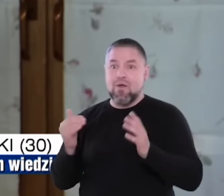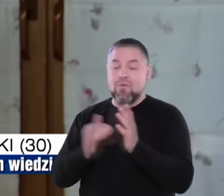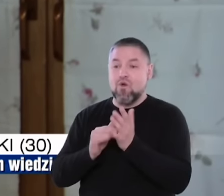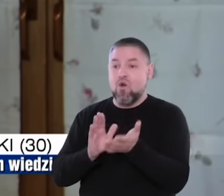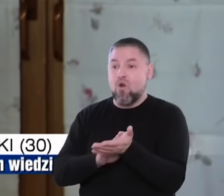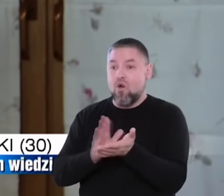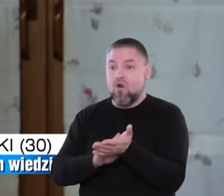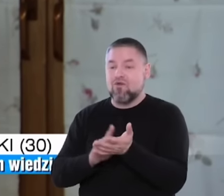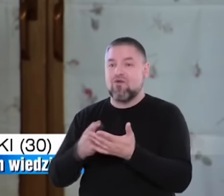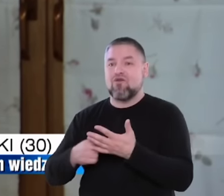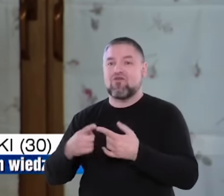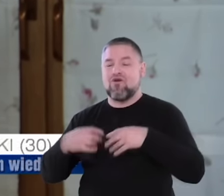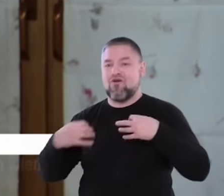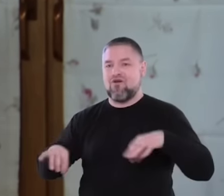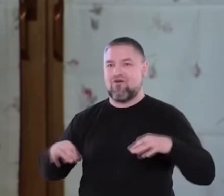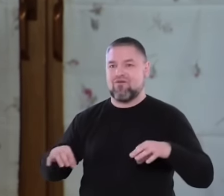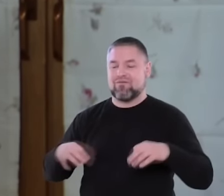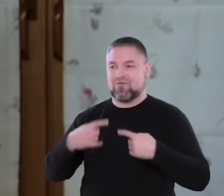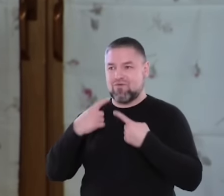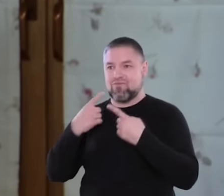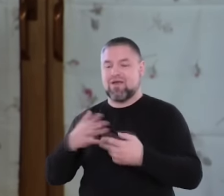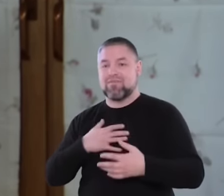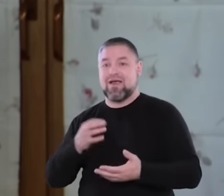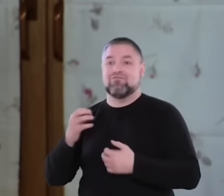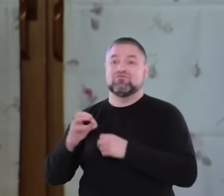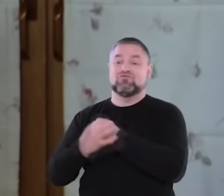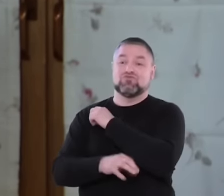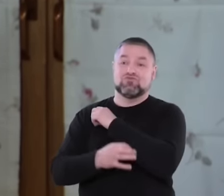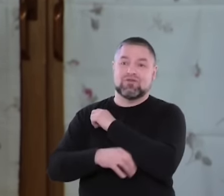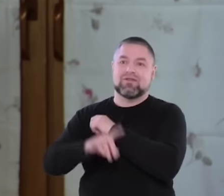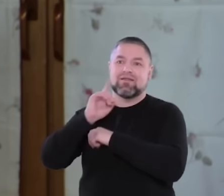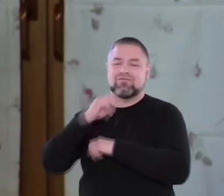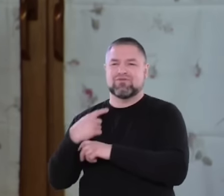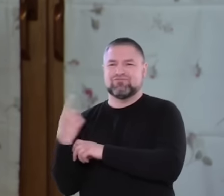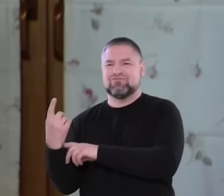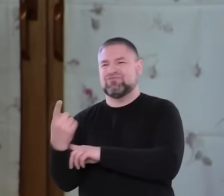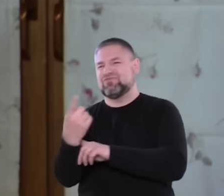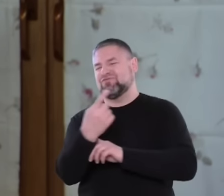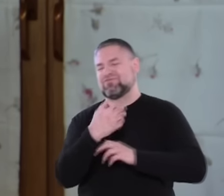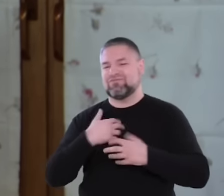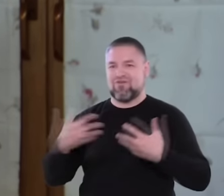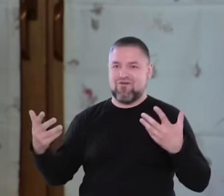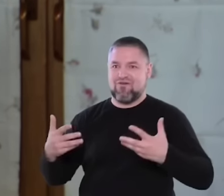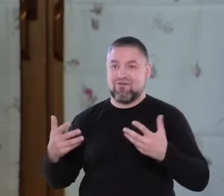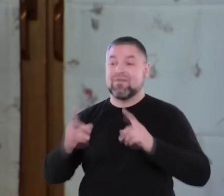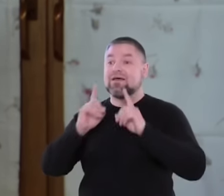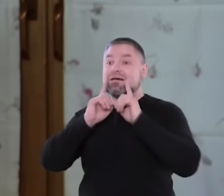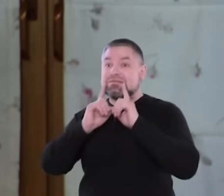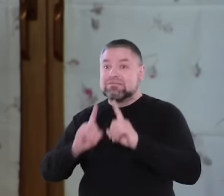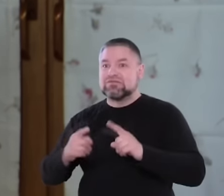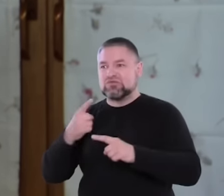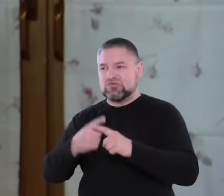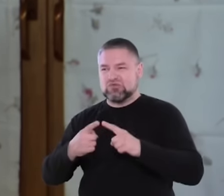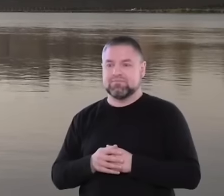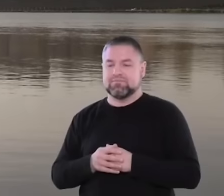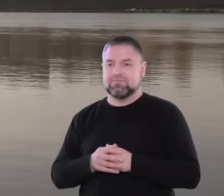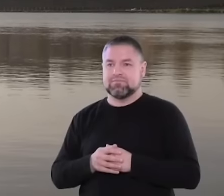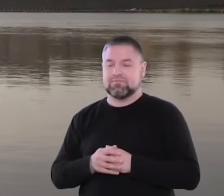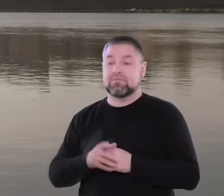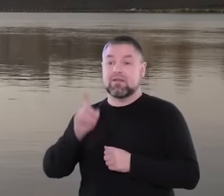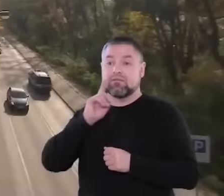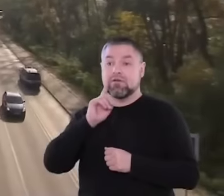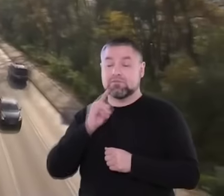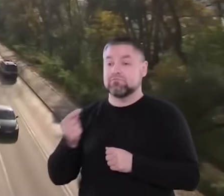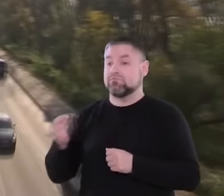potrzebuję gotówki i trochę luzu. Powiedziałbym, że mam studia, a tak naprawdę poszalałbym gdzieś w klubach. Bo szczerze, trochę mi tego brakuje.